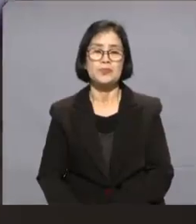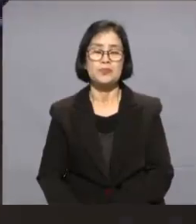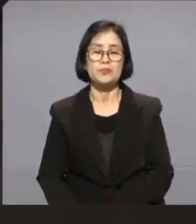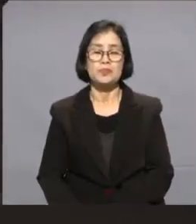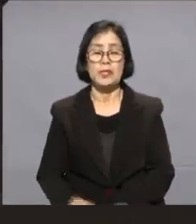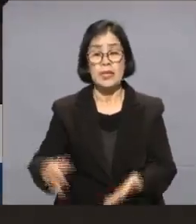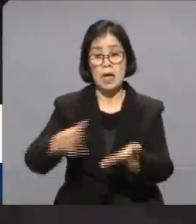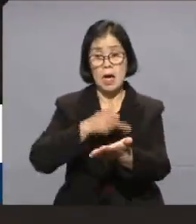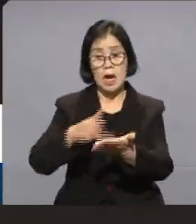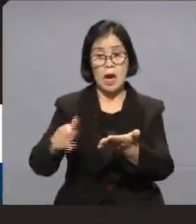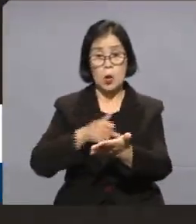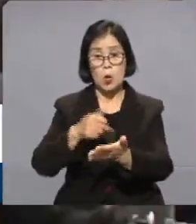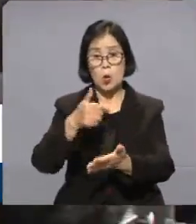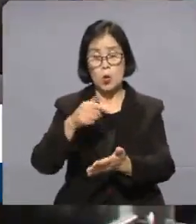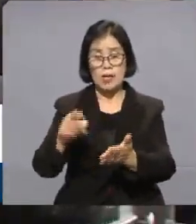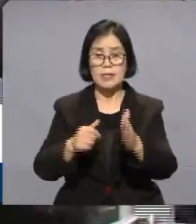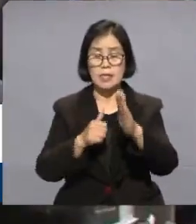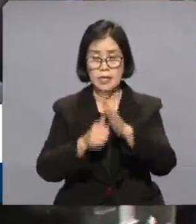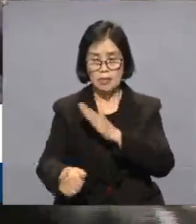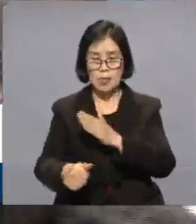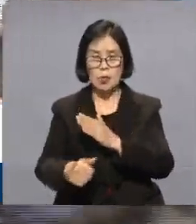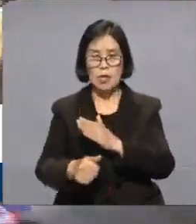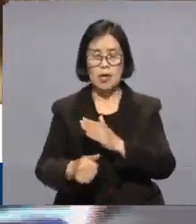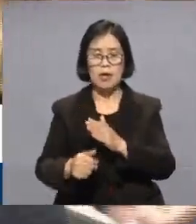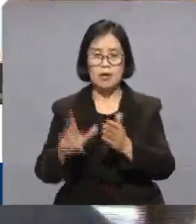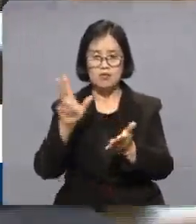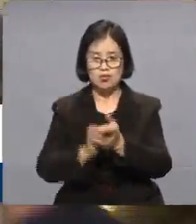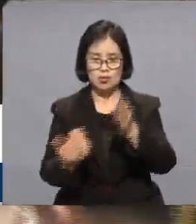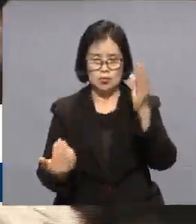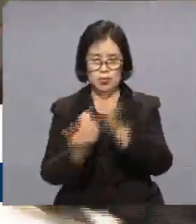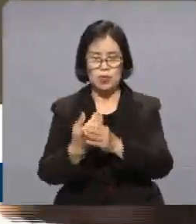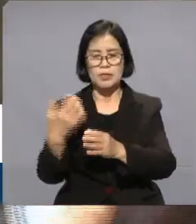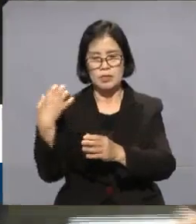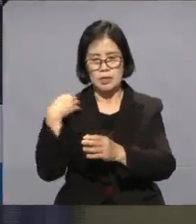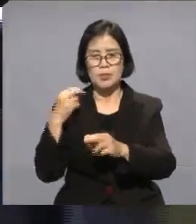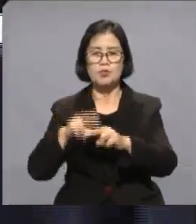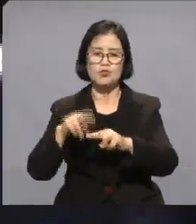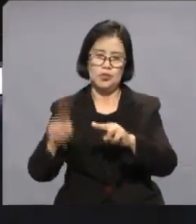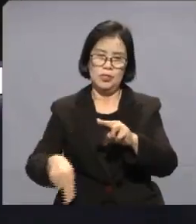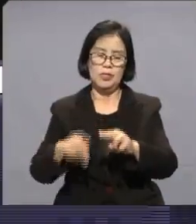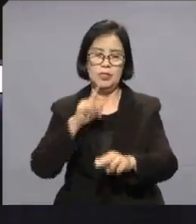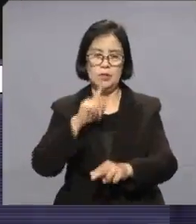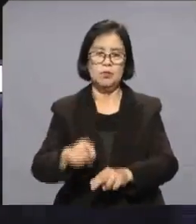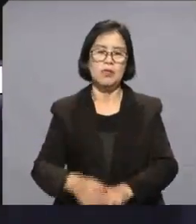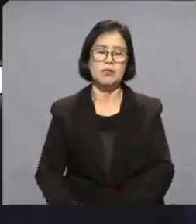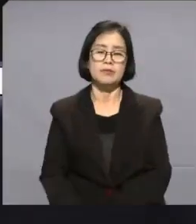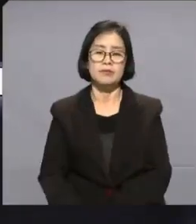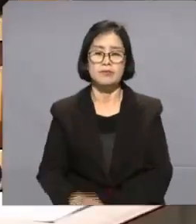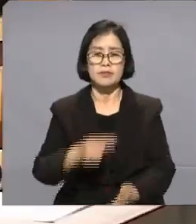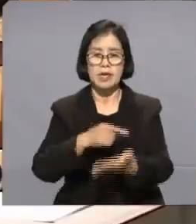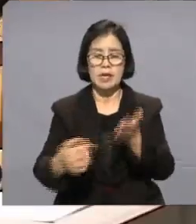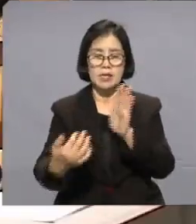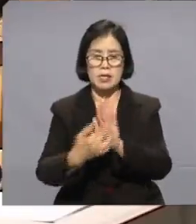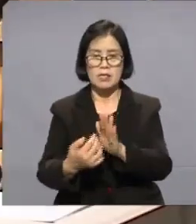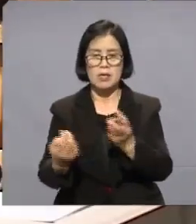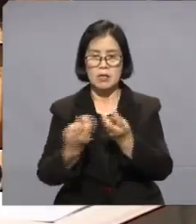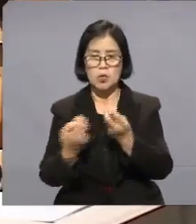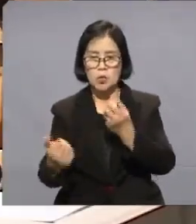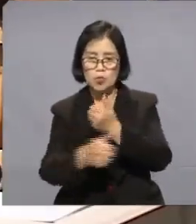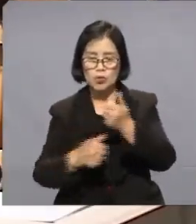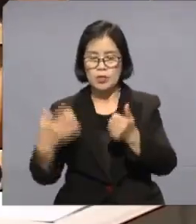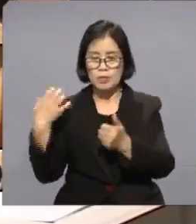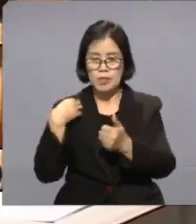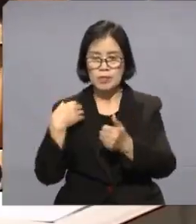남궁훈 카카오 곽자 대표가 먹통 사태에 책임을 지고 물러나겠다고 밝혔습니다. 재난 대책 소위를 맡아